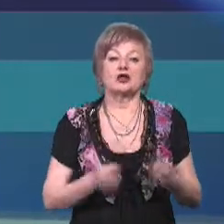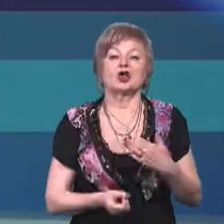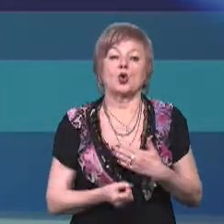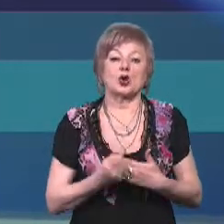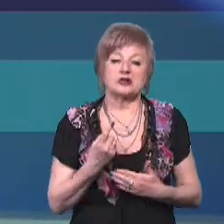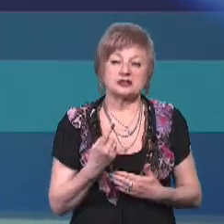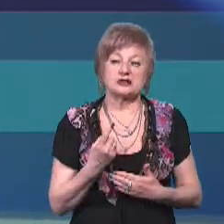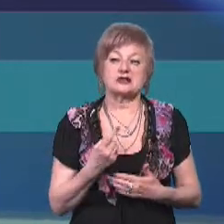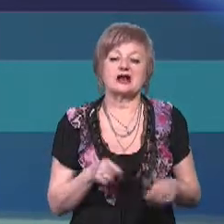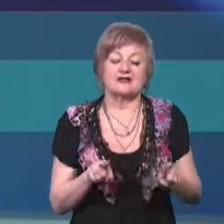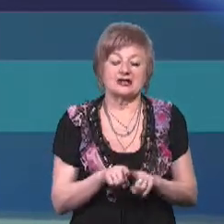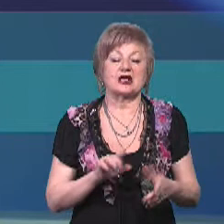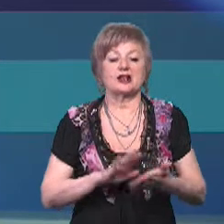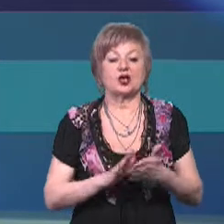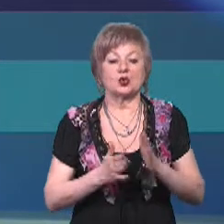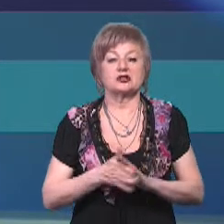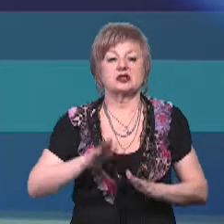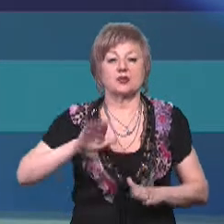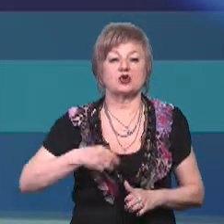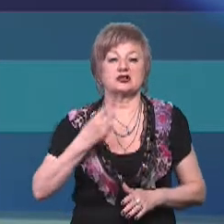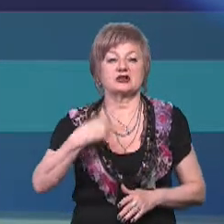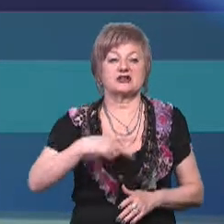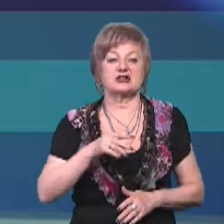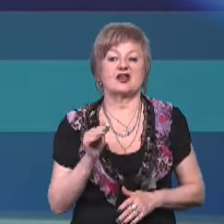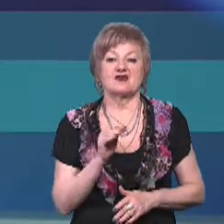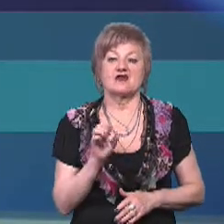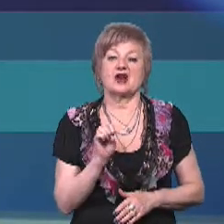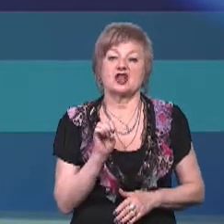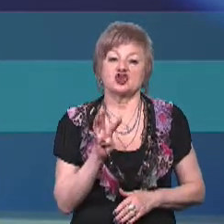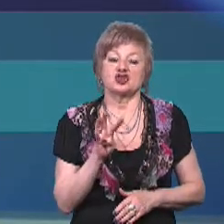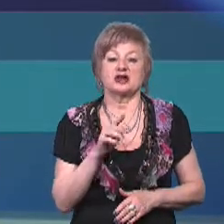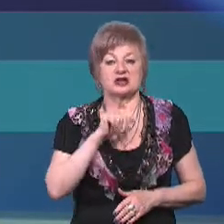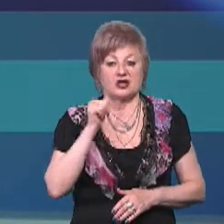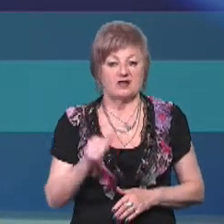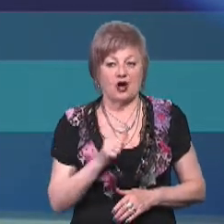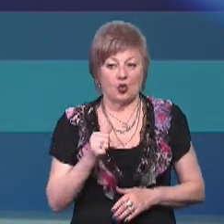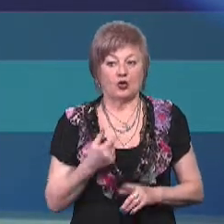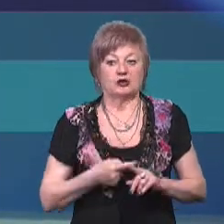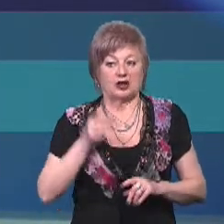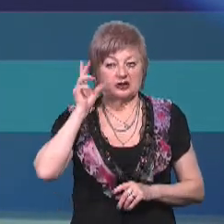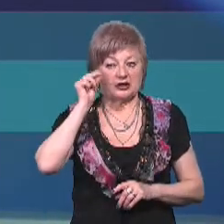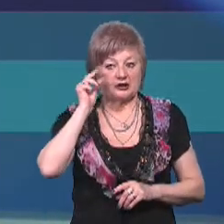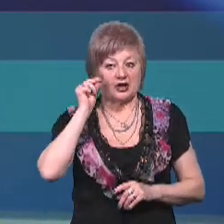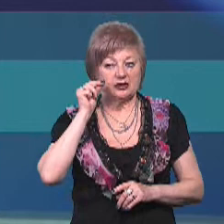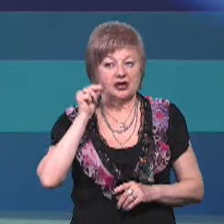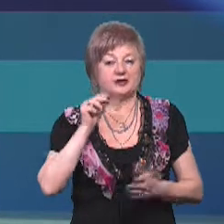в таких обставинах після 20 лютого 2014 року, а саме ця дата визнається